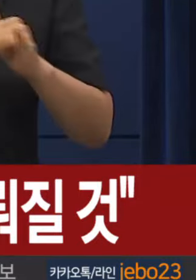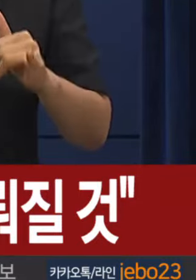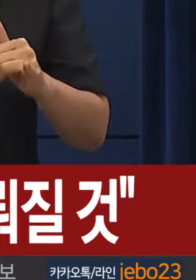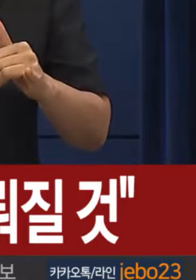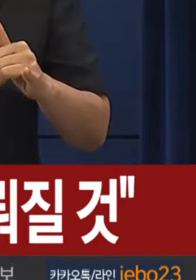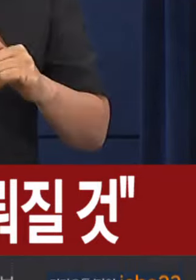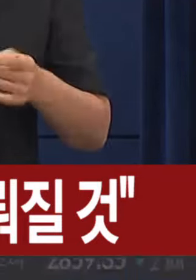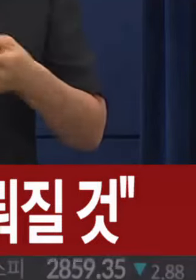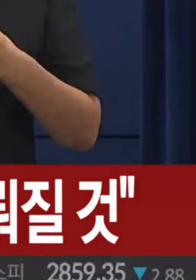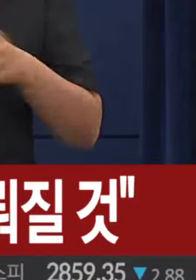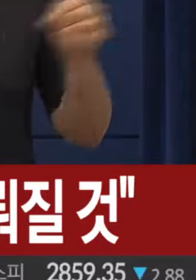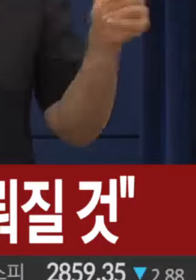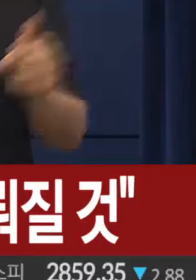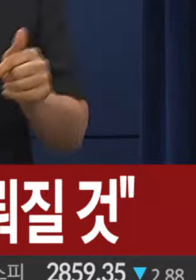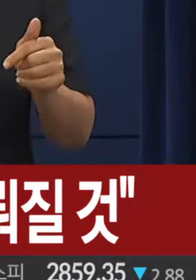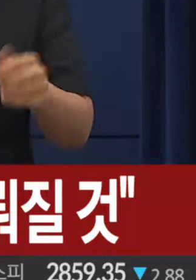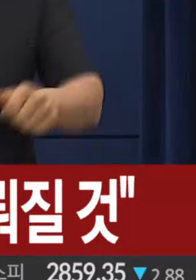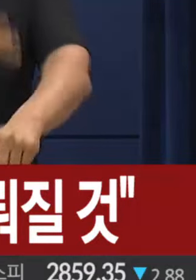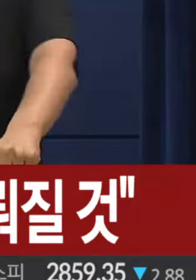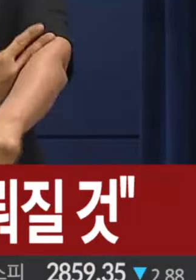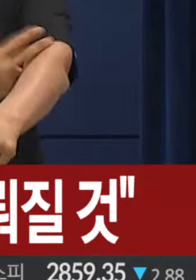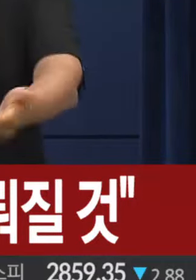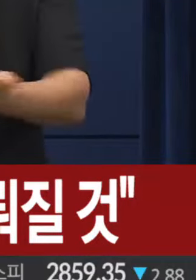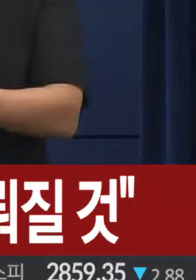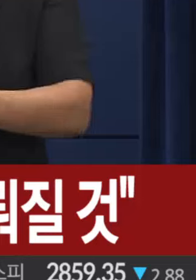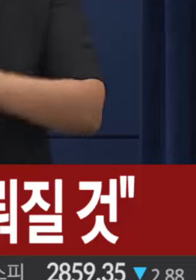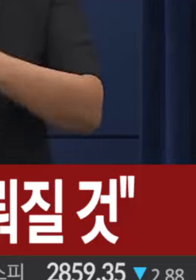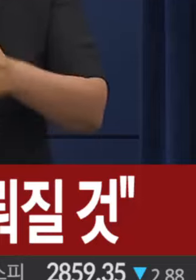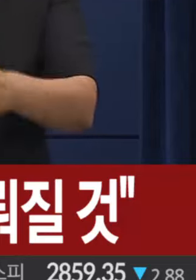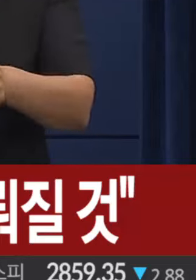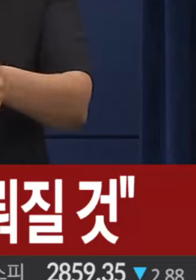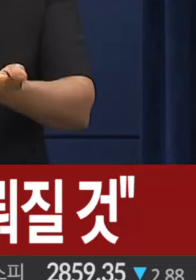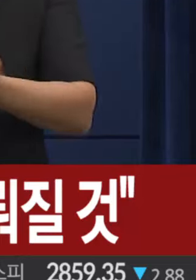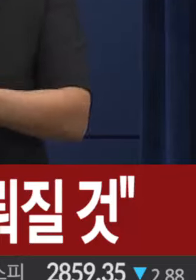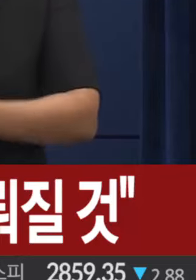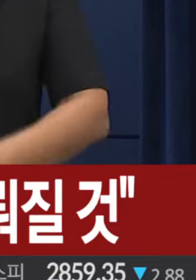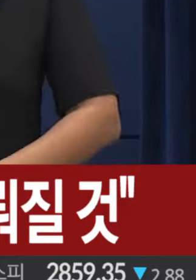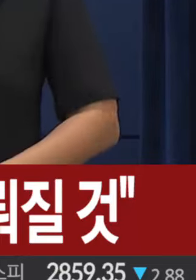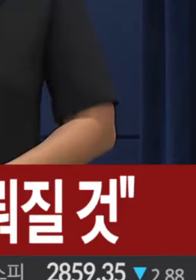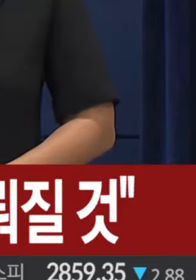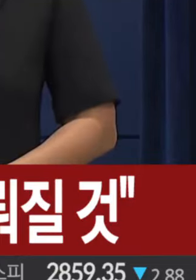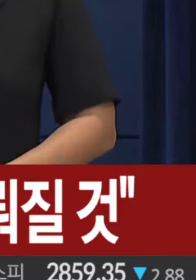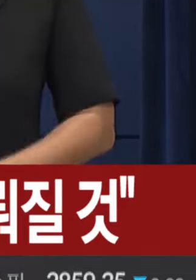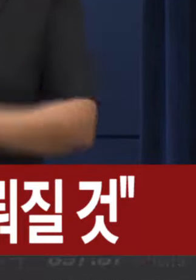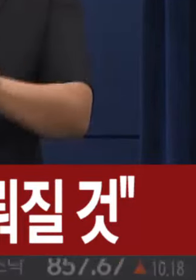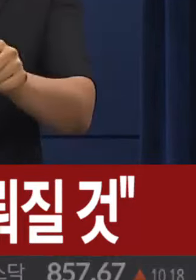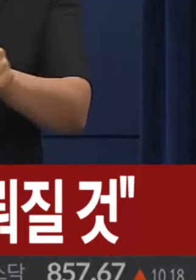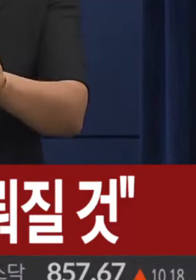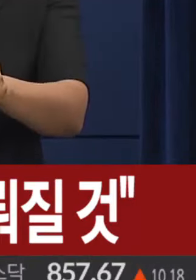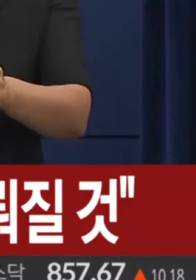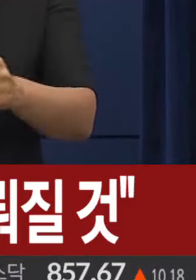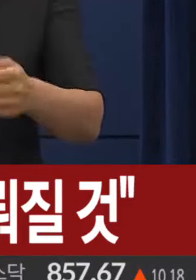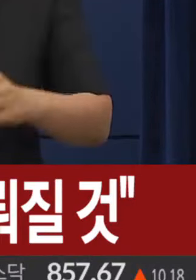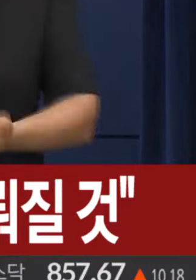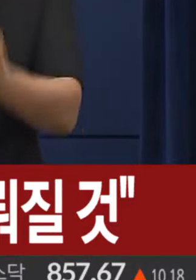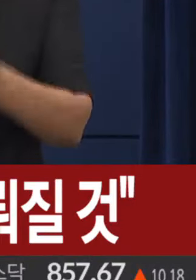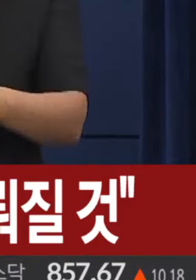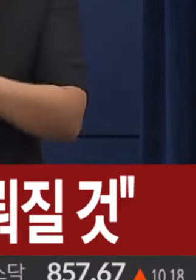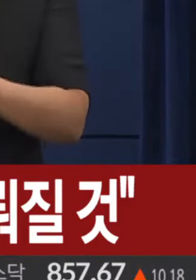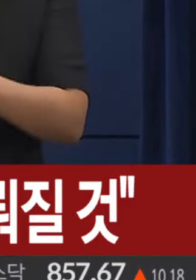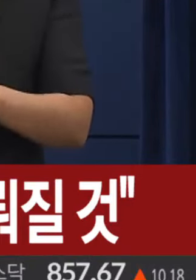자격 취득 시기가 늦어지지 않도록 각 연차별 복귀 시기별 상황에 맞춰 수련